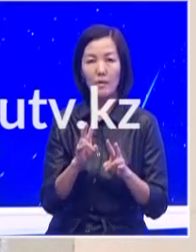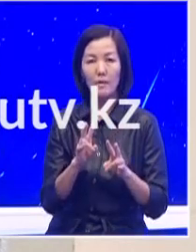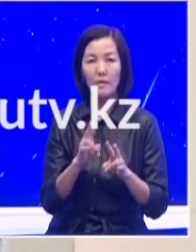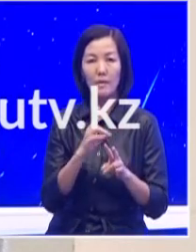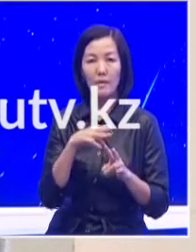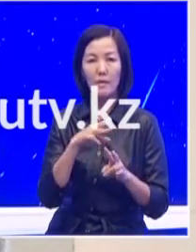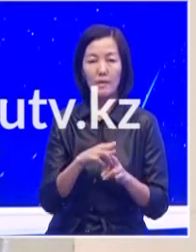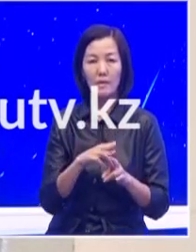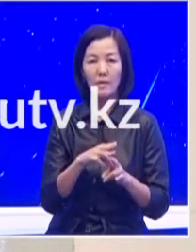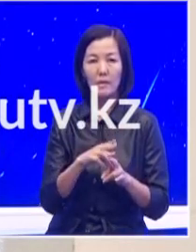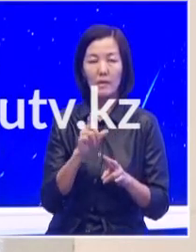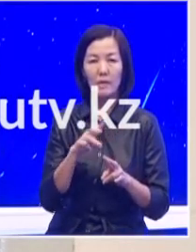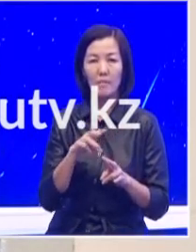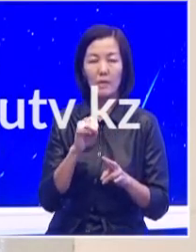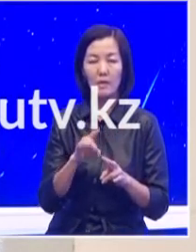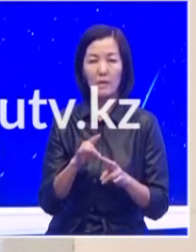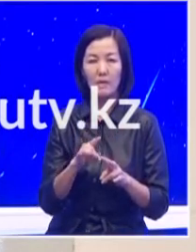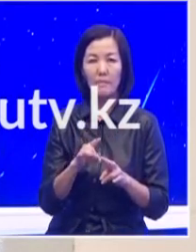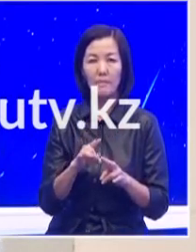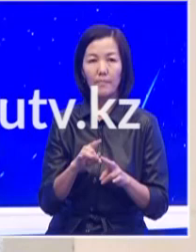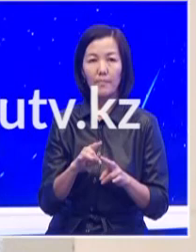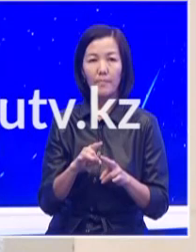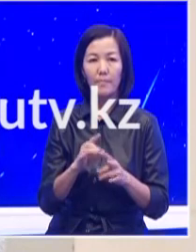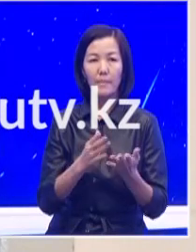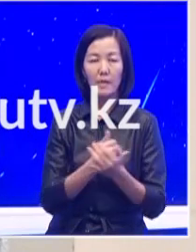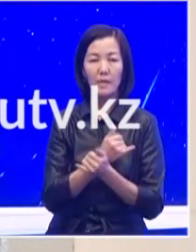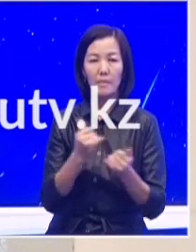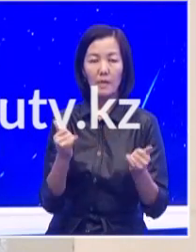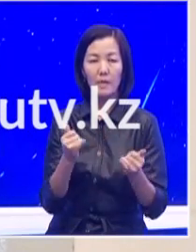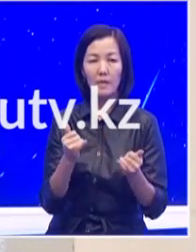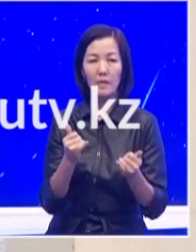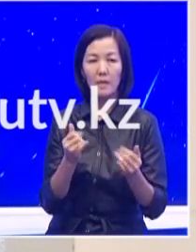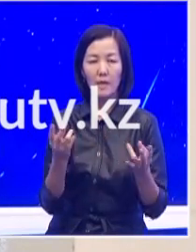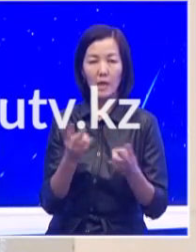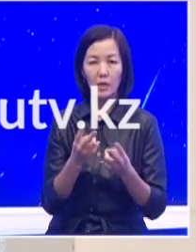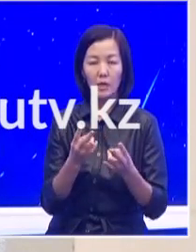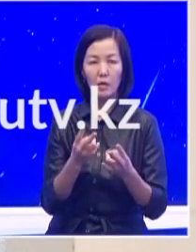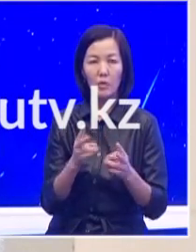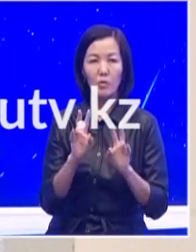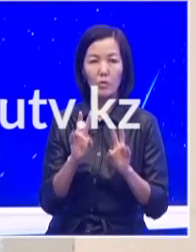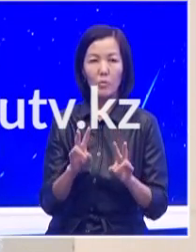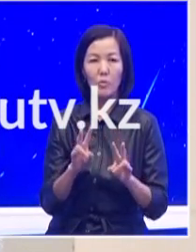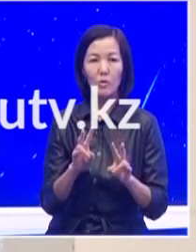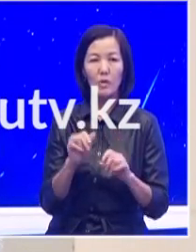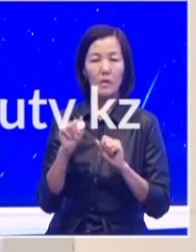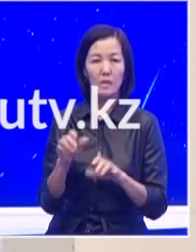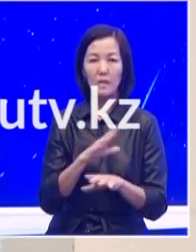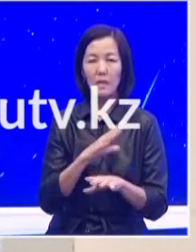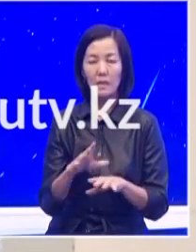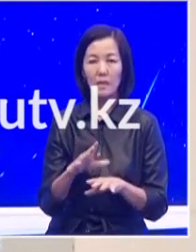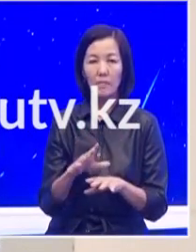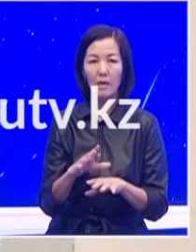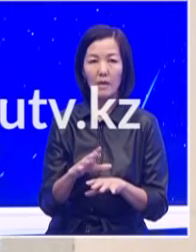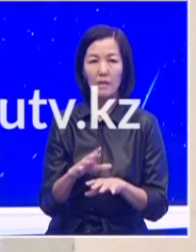КТ немесе МРТ сияқты медициналық қызметтер қажет болуы мүмкін. Мұндай жағдайда сақтандырылмаған азамат